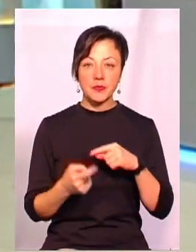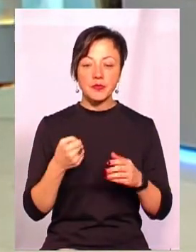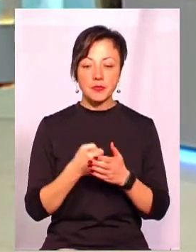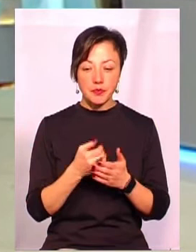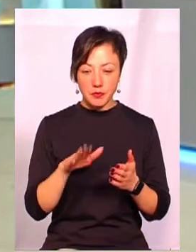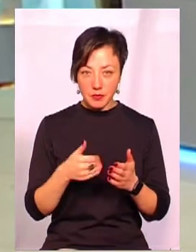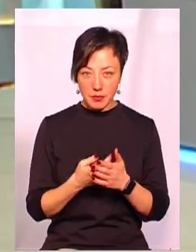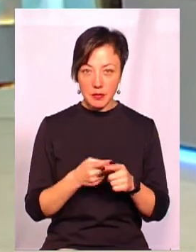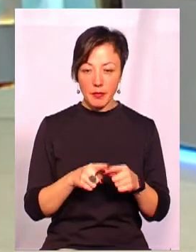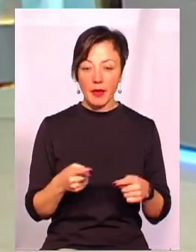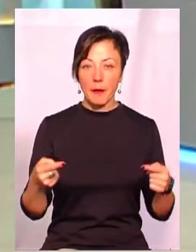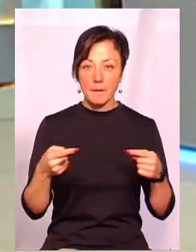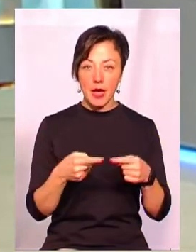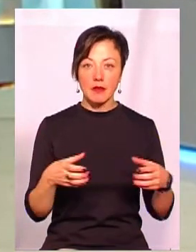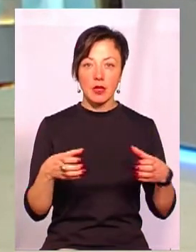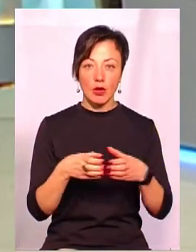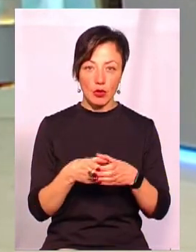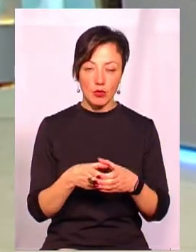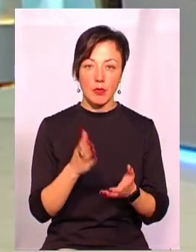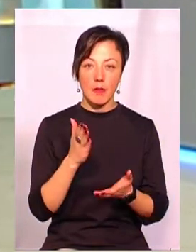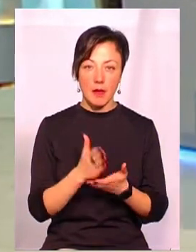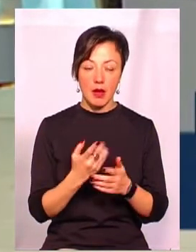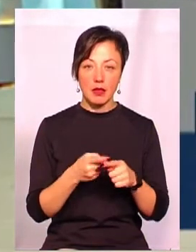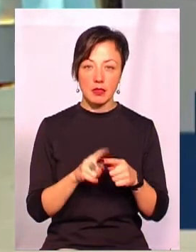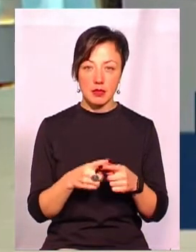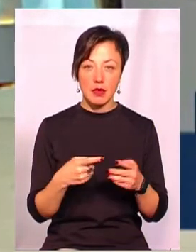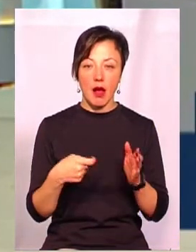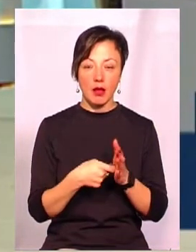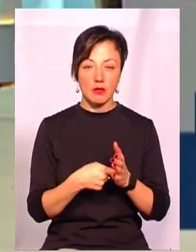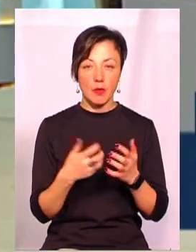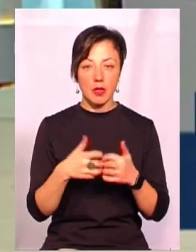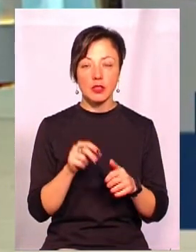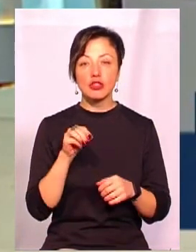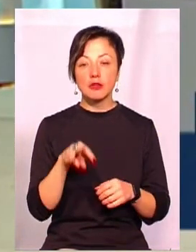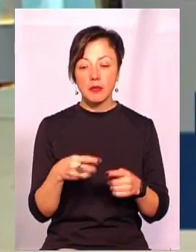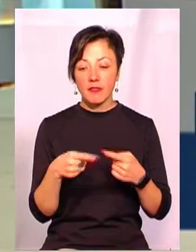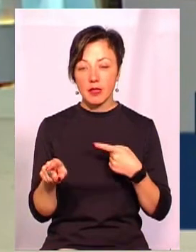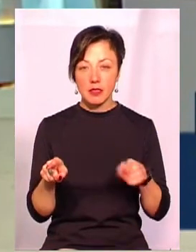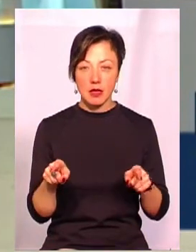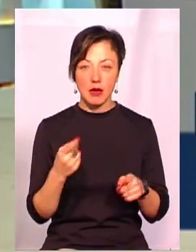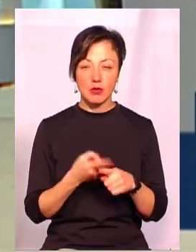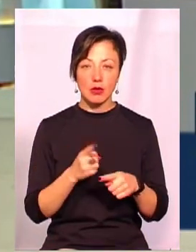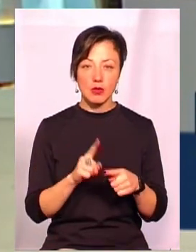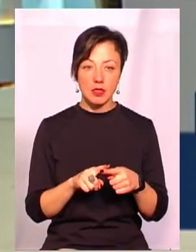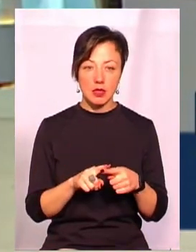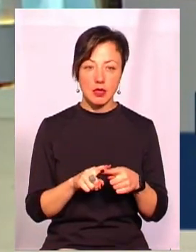до цього певна група. Так, чим відрізняються